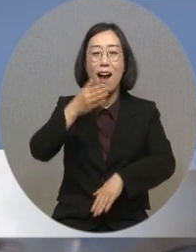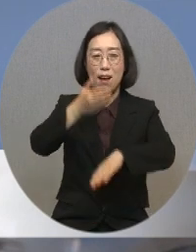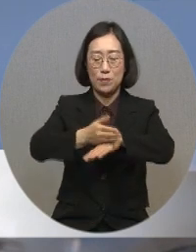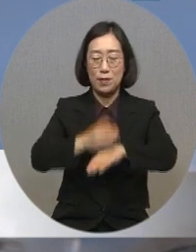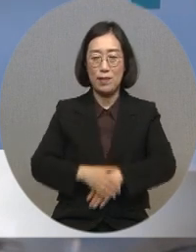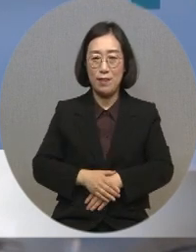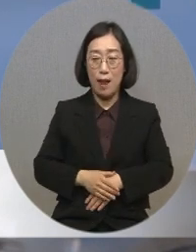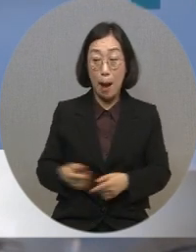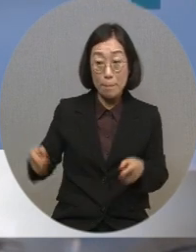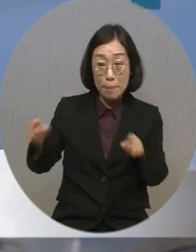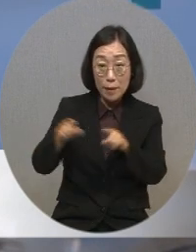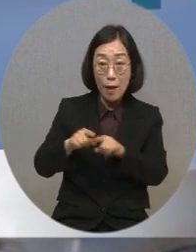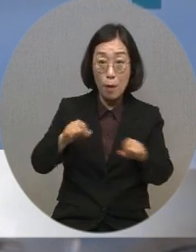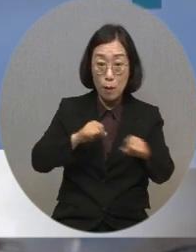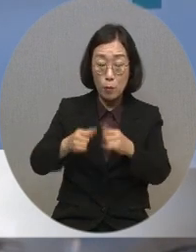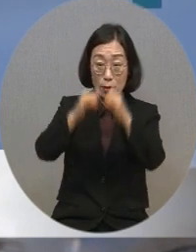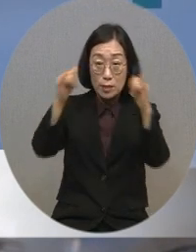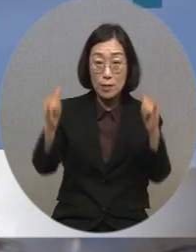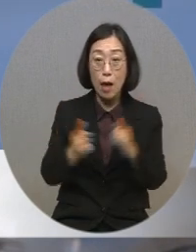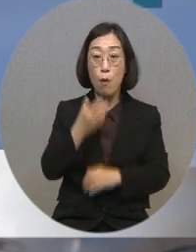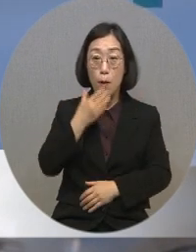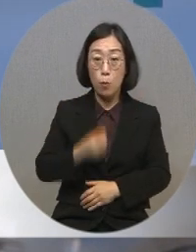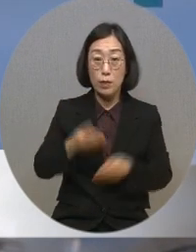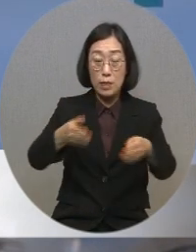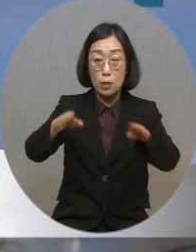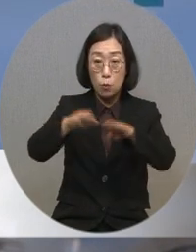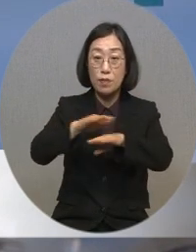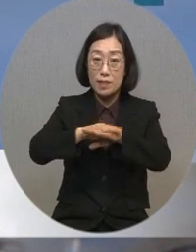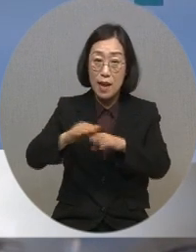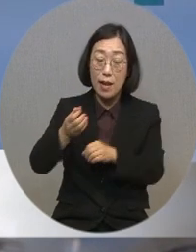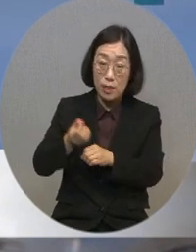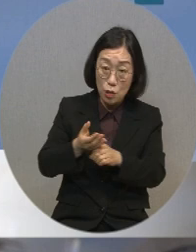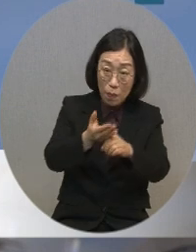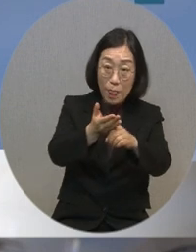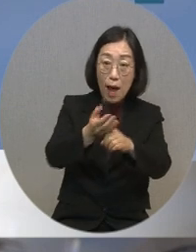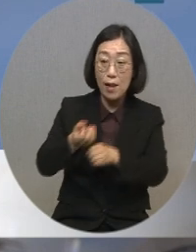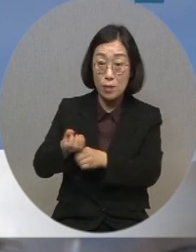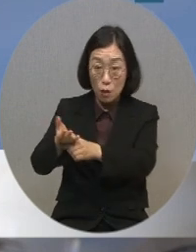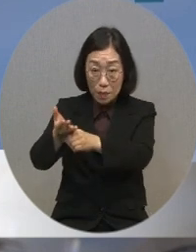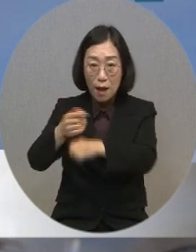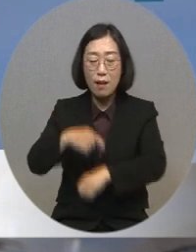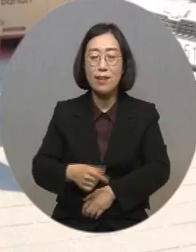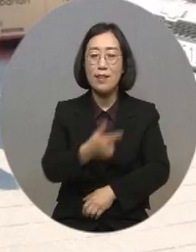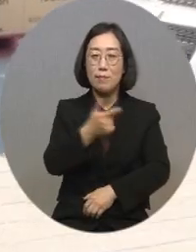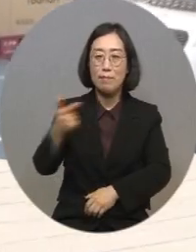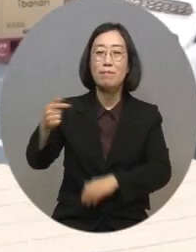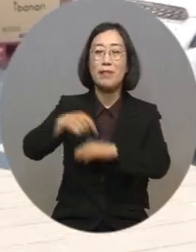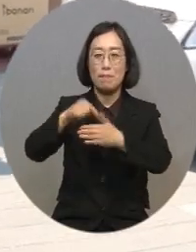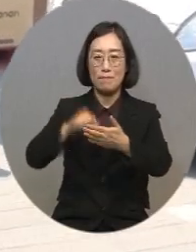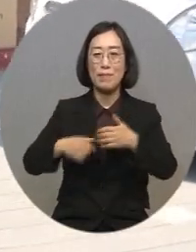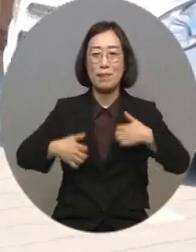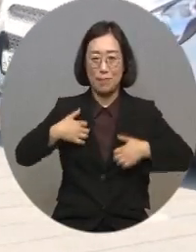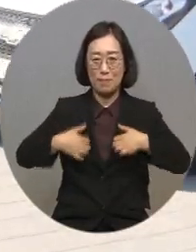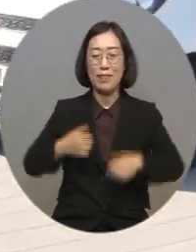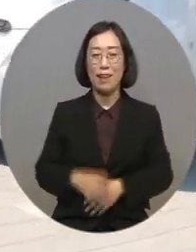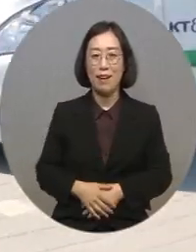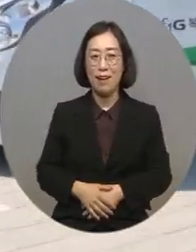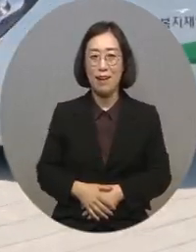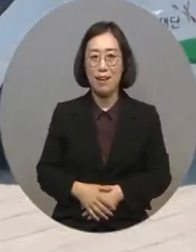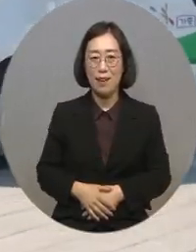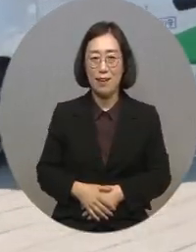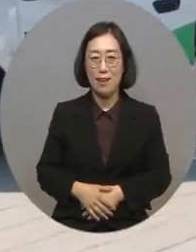협의와 함께하면서 우리 그리고 사회복지계의 우리 기관들에게 잘 전달할 수 있어서 참으로 기쁜 마음이 큽니다. 협의회 소속